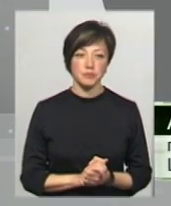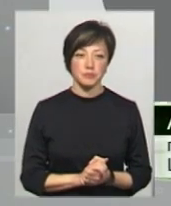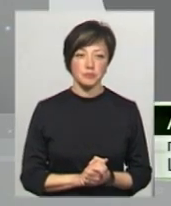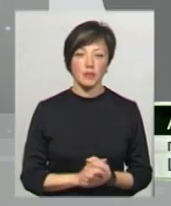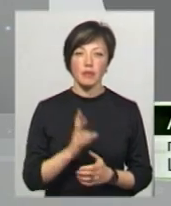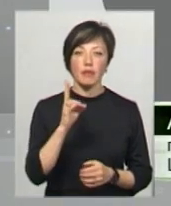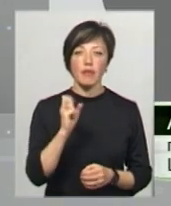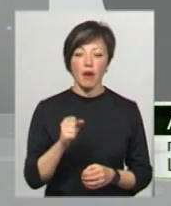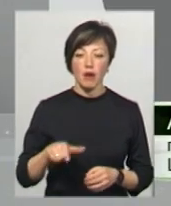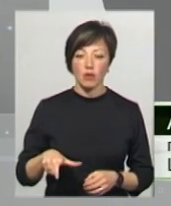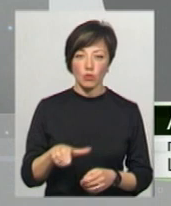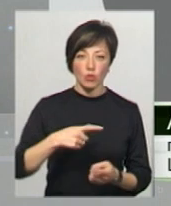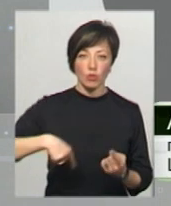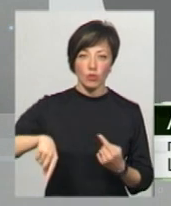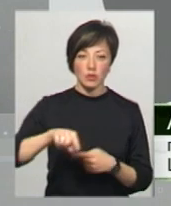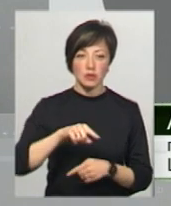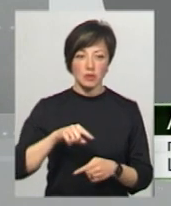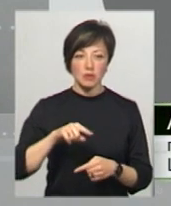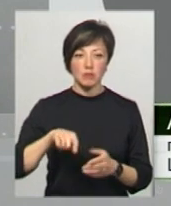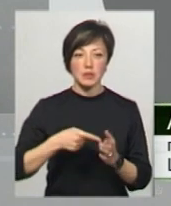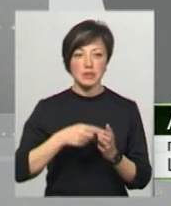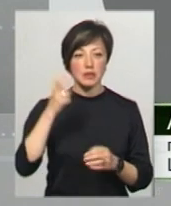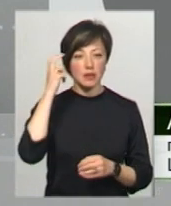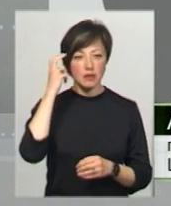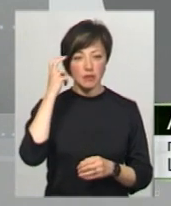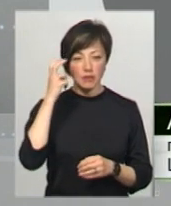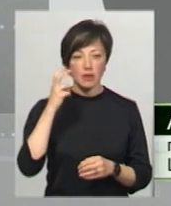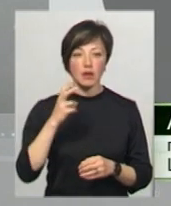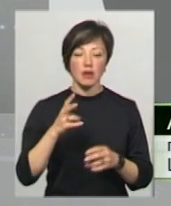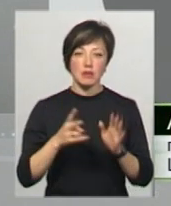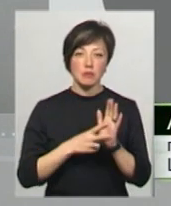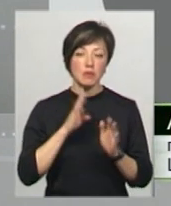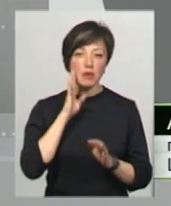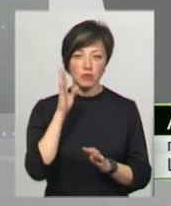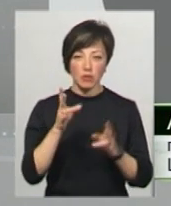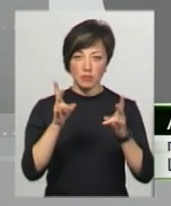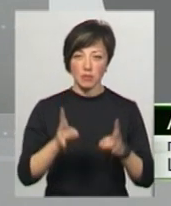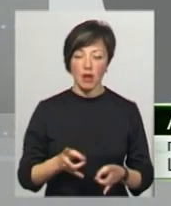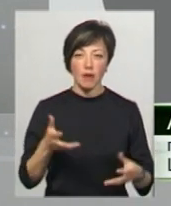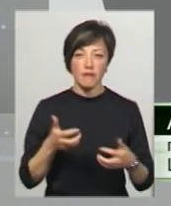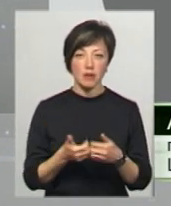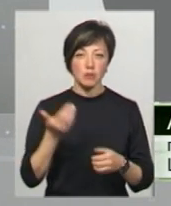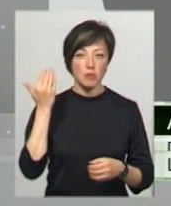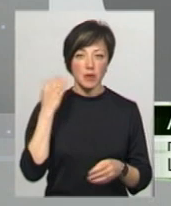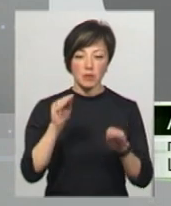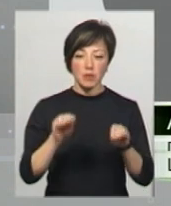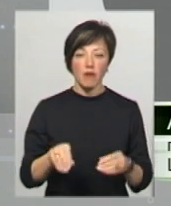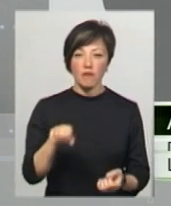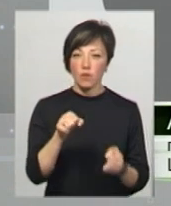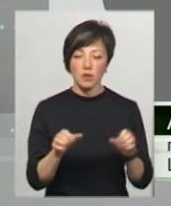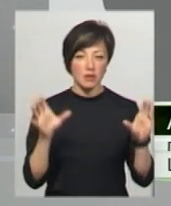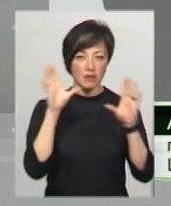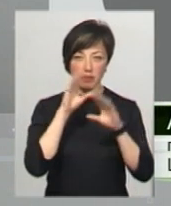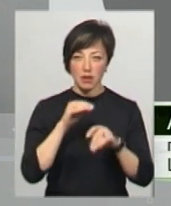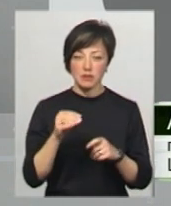на окружній дорозі в місті Києві сталася аварія. За попередніми даними, водій не справився